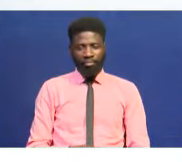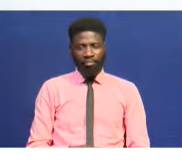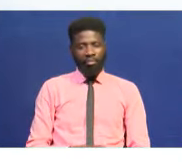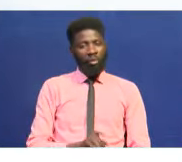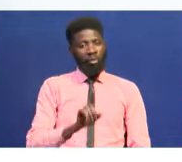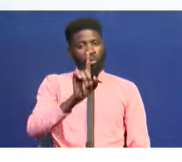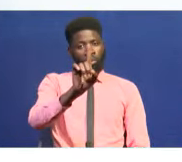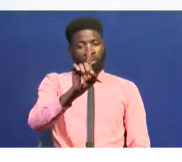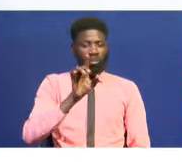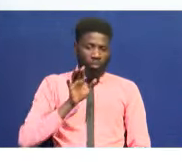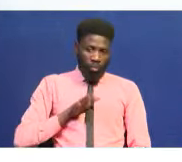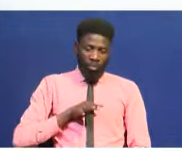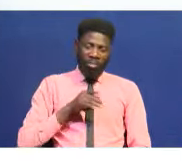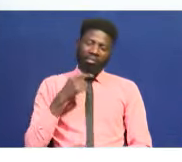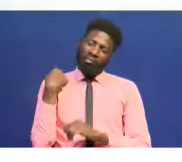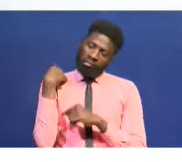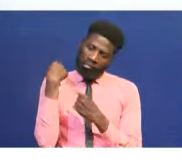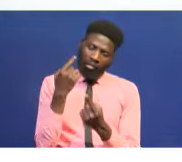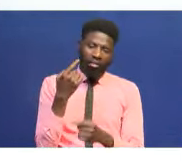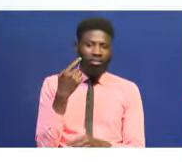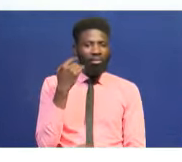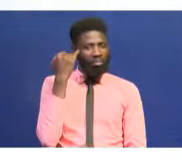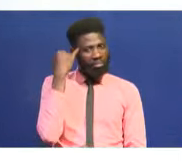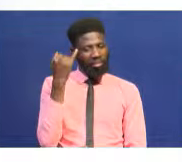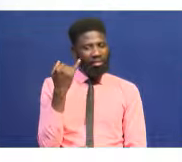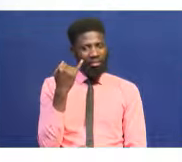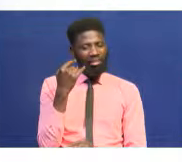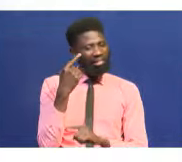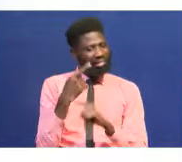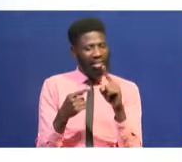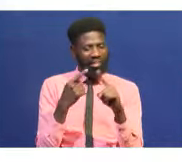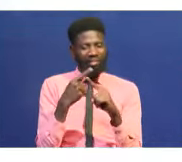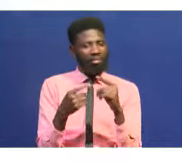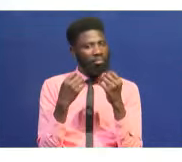Mmoja tu, imagine miaka hiyo yote.